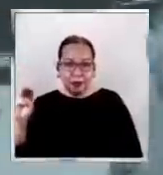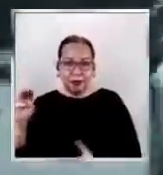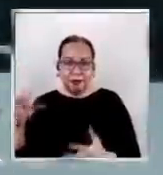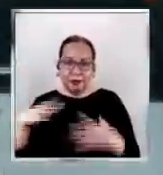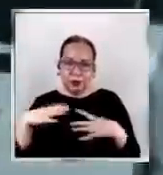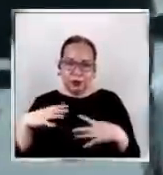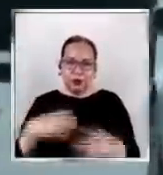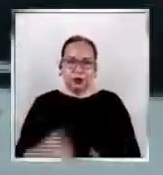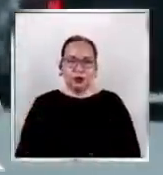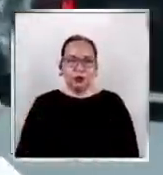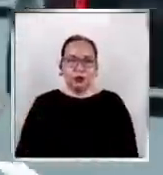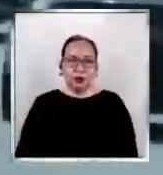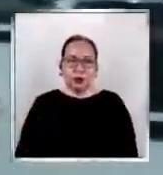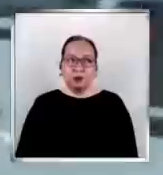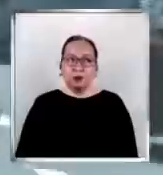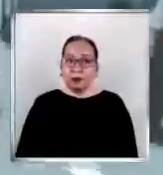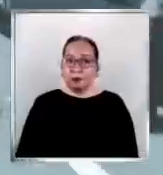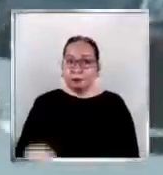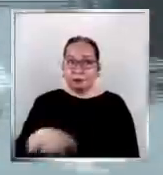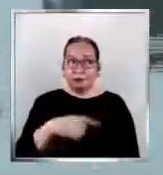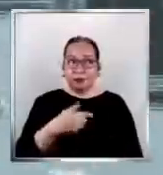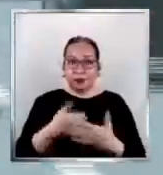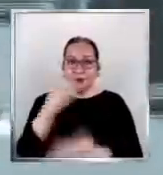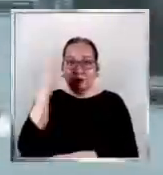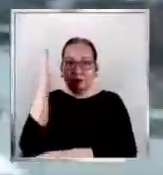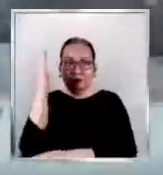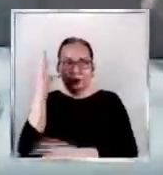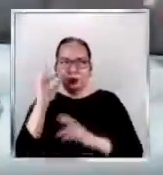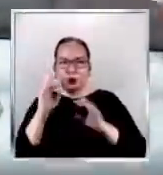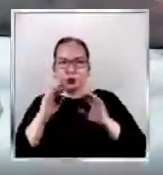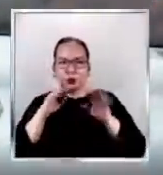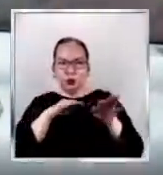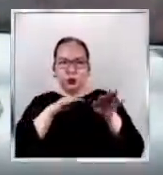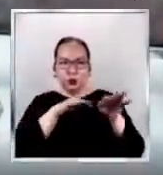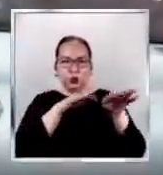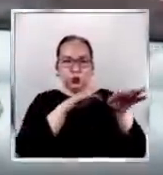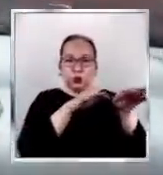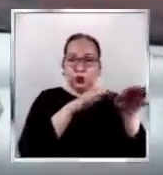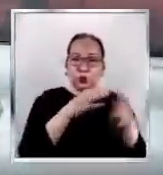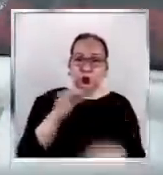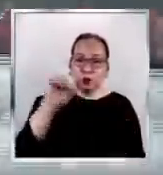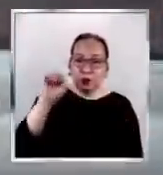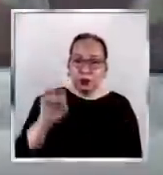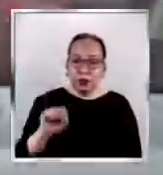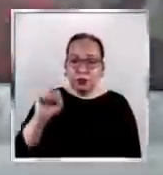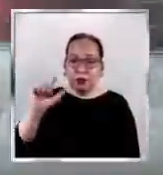Bago magtanghalian, kapansin-pansin na ang dami ng mga sasakyan sa SLEX sa ruta papuntang